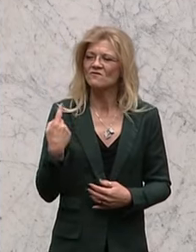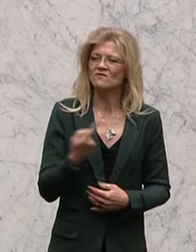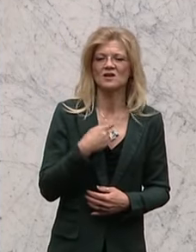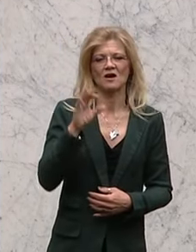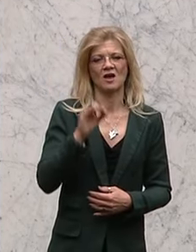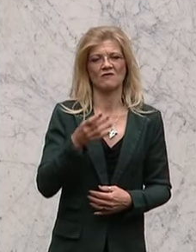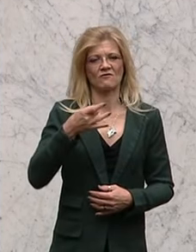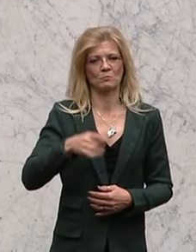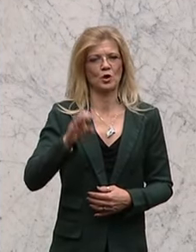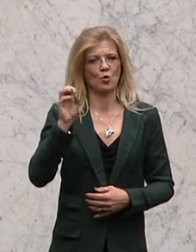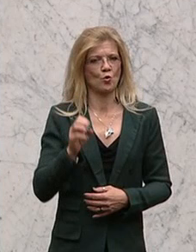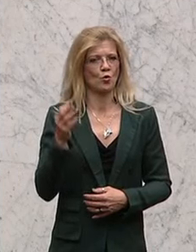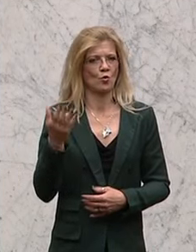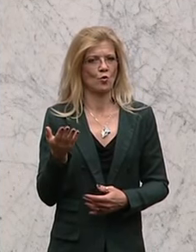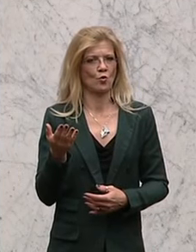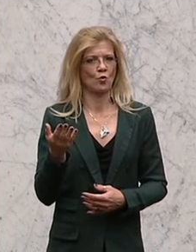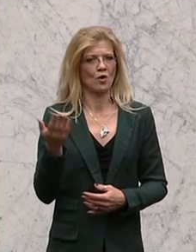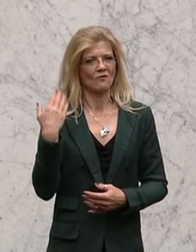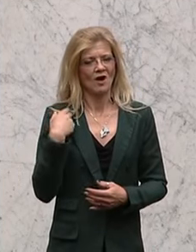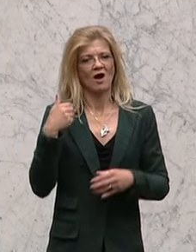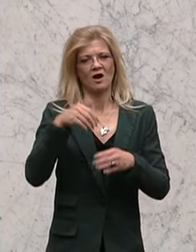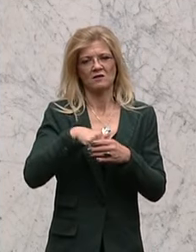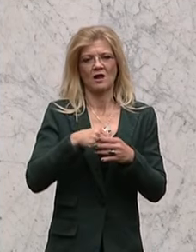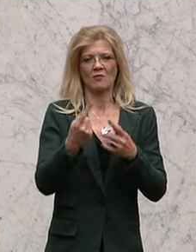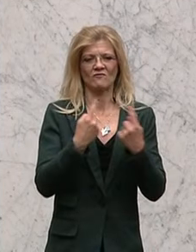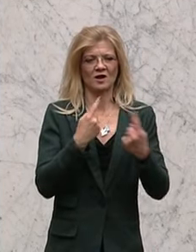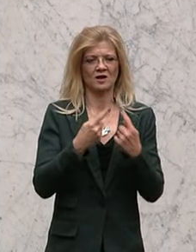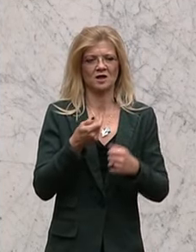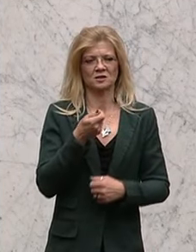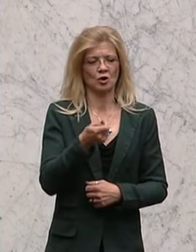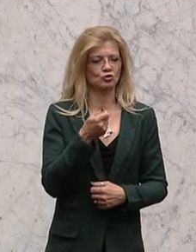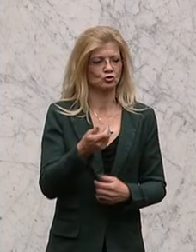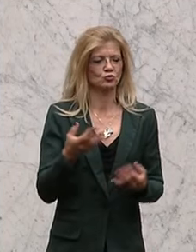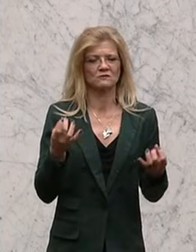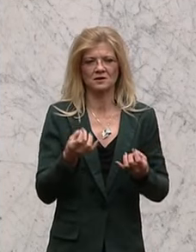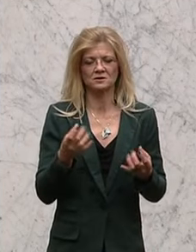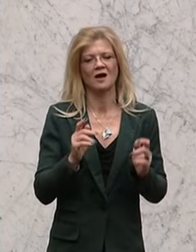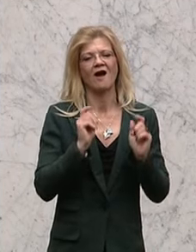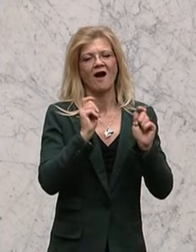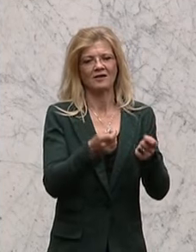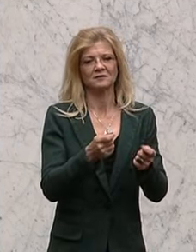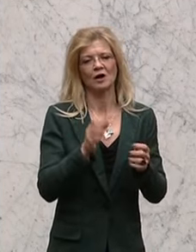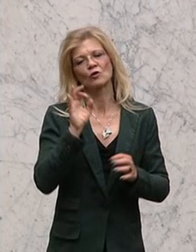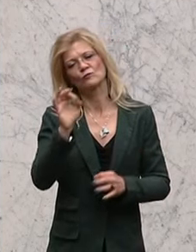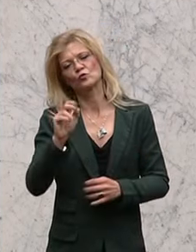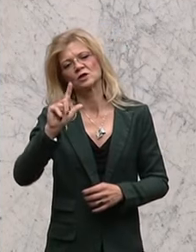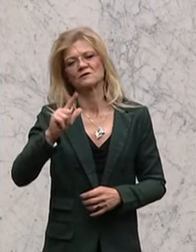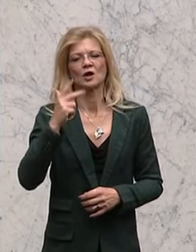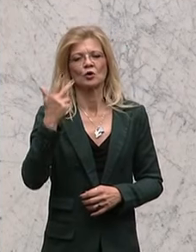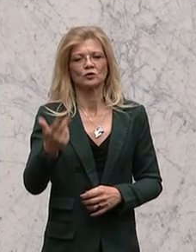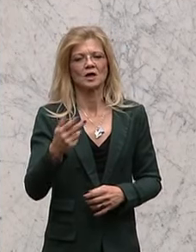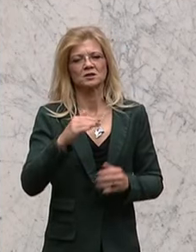Wir haben im Verkehrsausschuss den Antrag zu der 32. Novelle